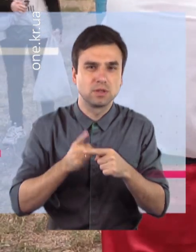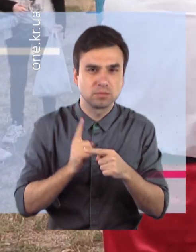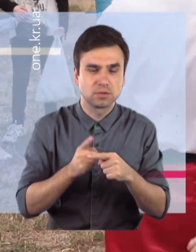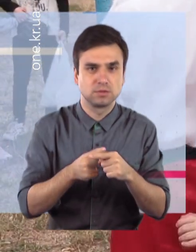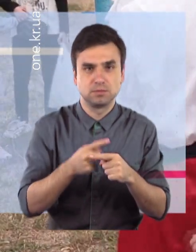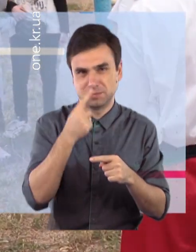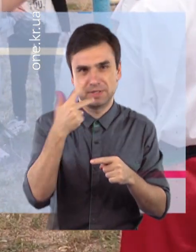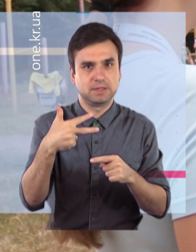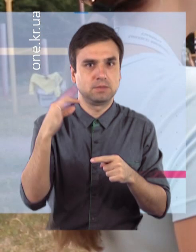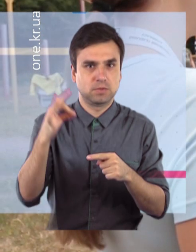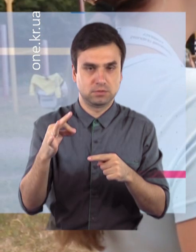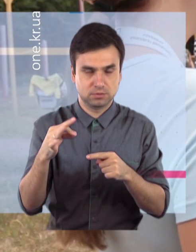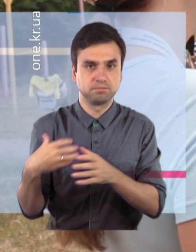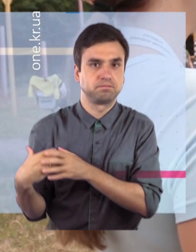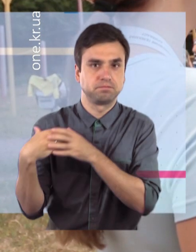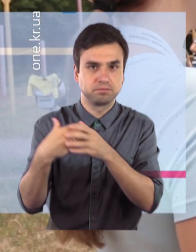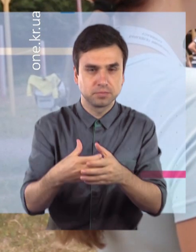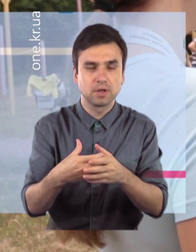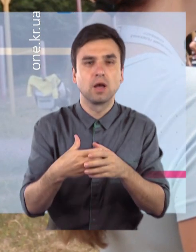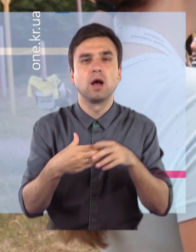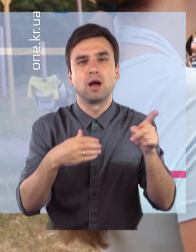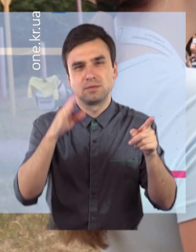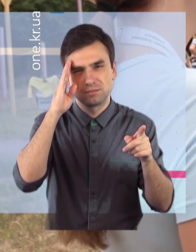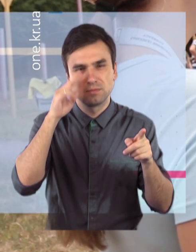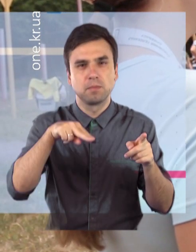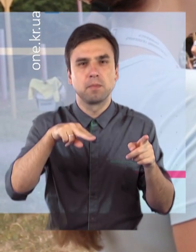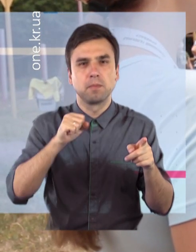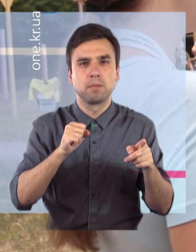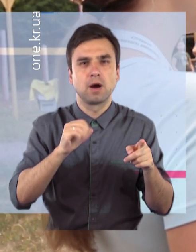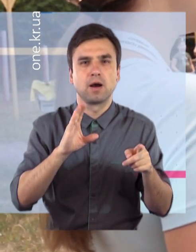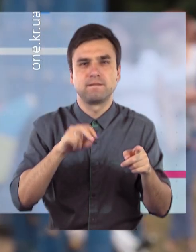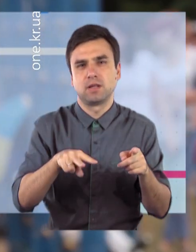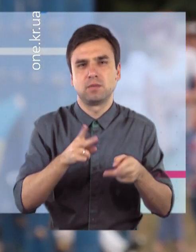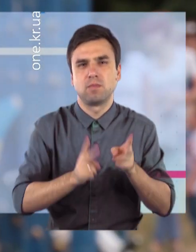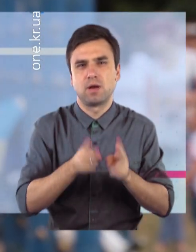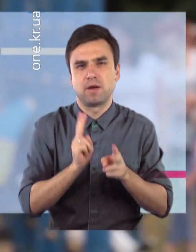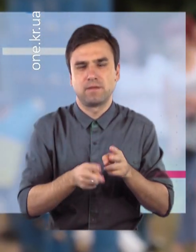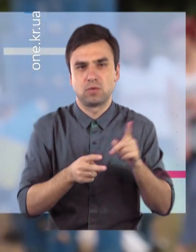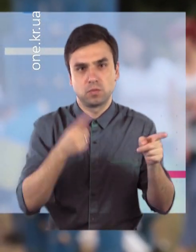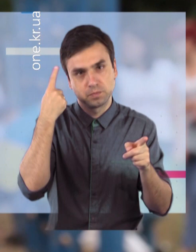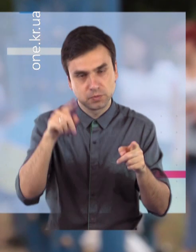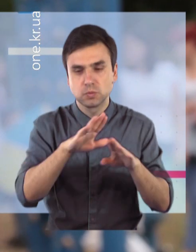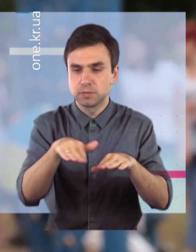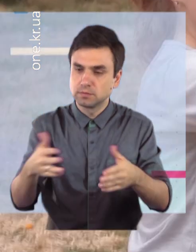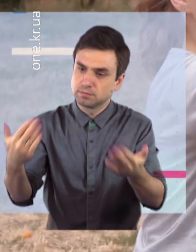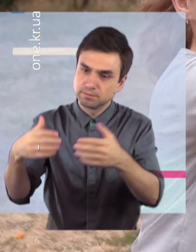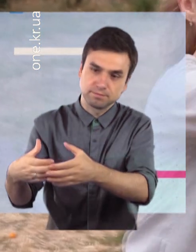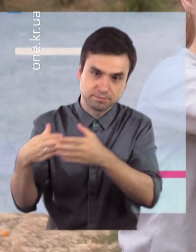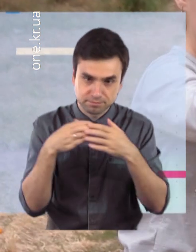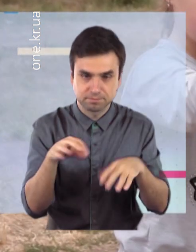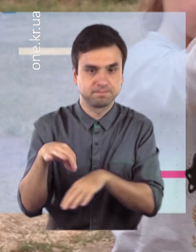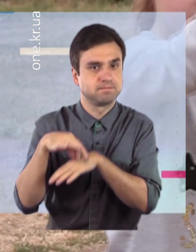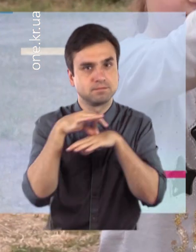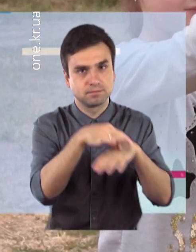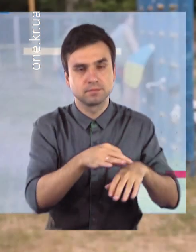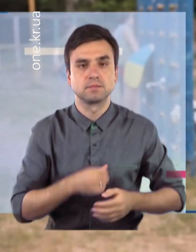– діти з вадами слуху. Їх координатор Павло каже, що такі зустрічі для них дуже важливі, адже діти знайомляться між собою та